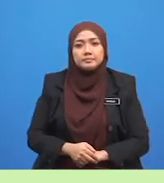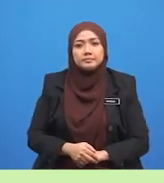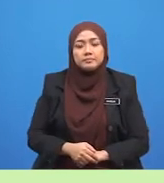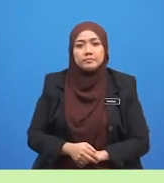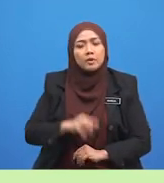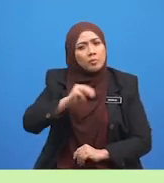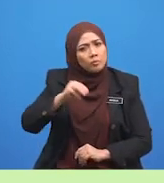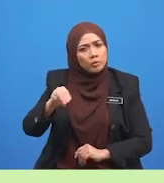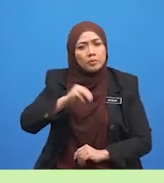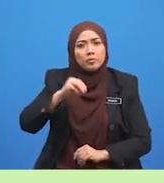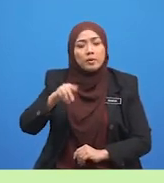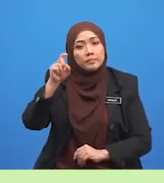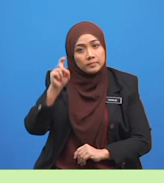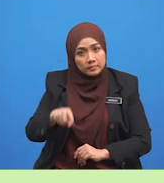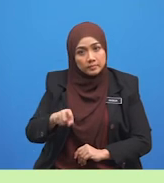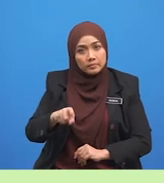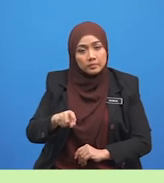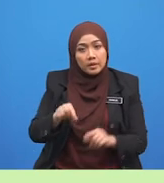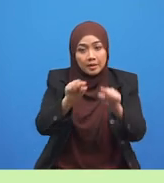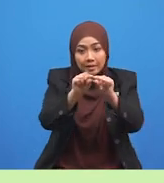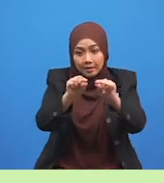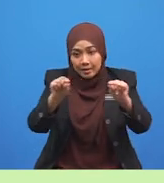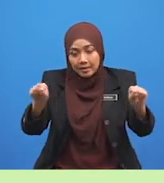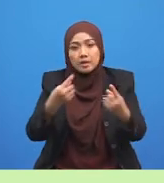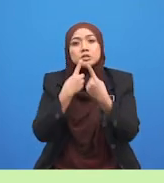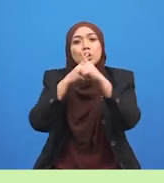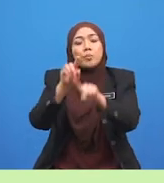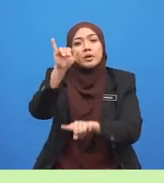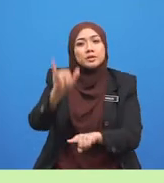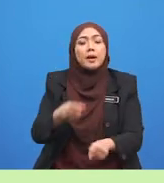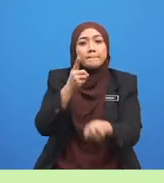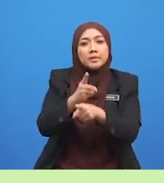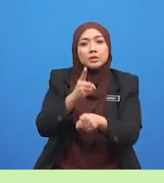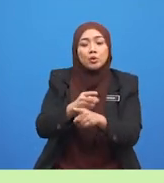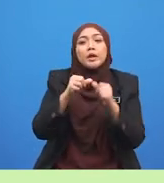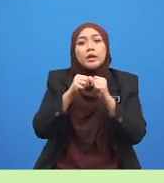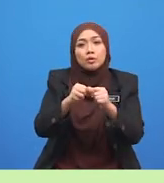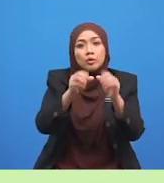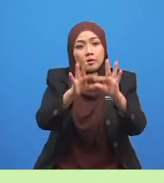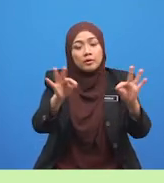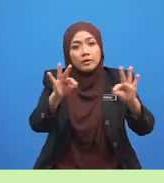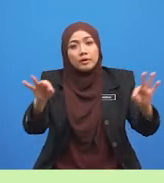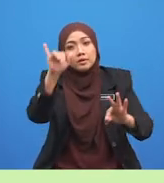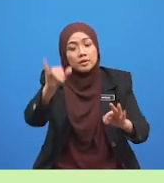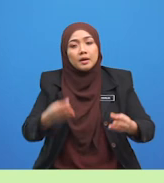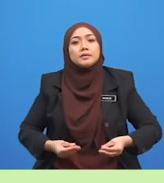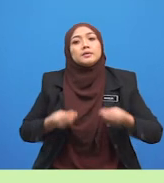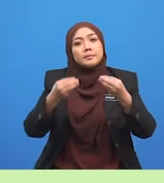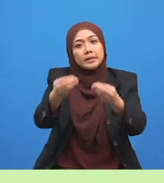Murid-murid dikehendaki menggariskan jawapan yang betul mengikut pernyataan yang diberi.